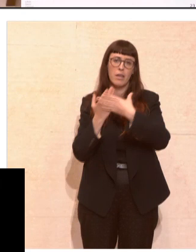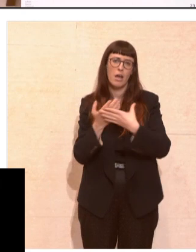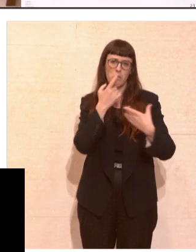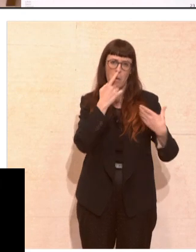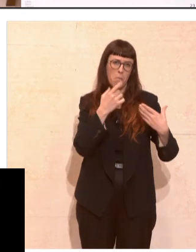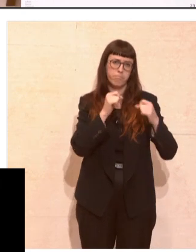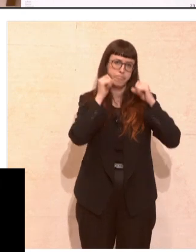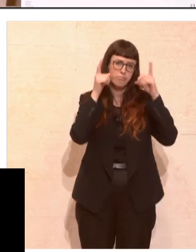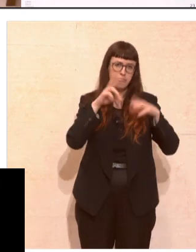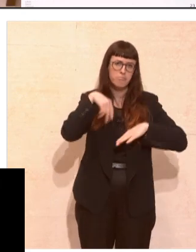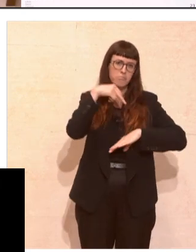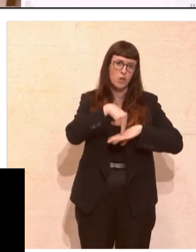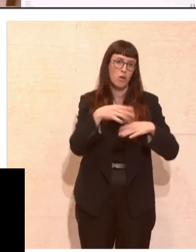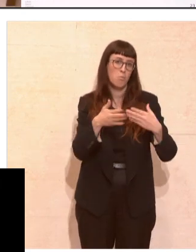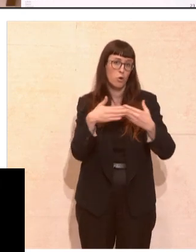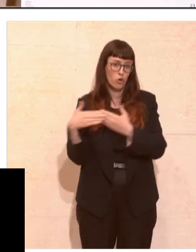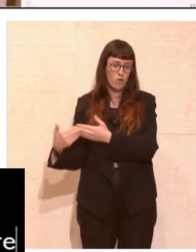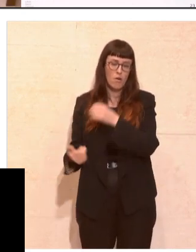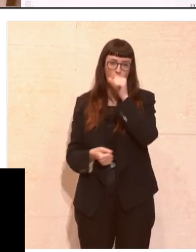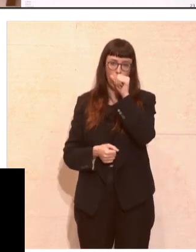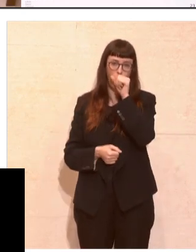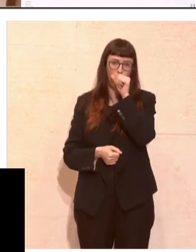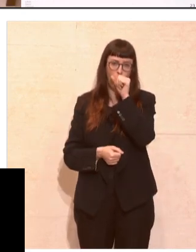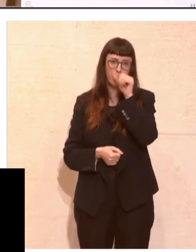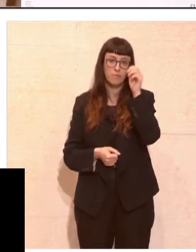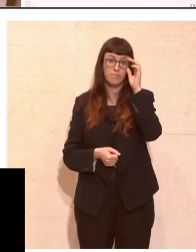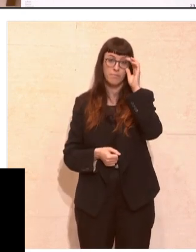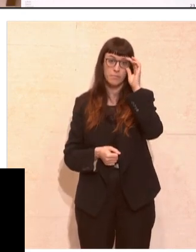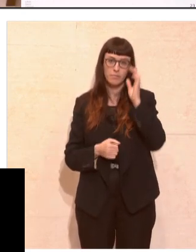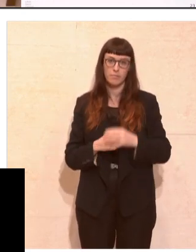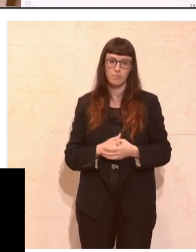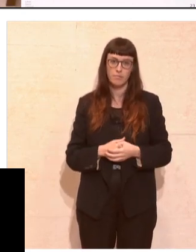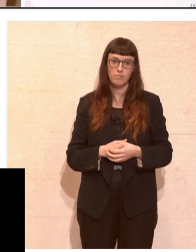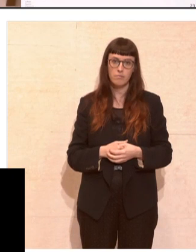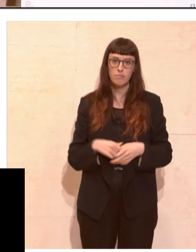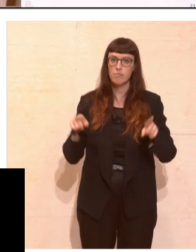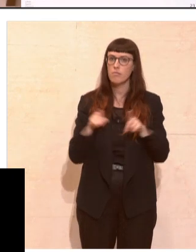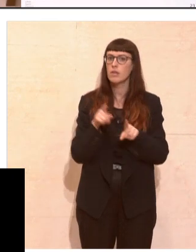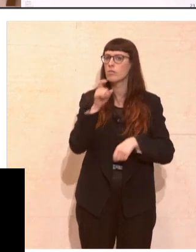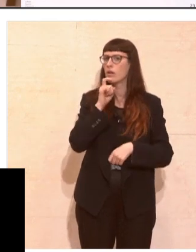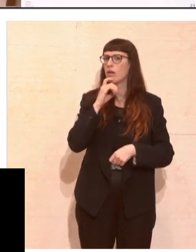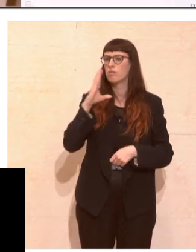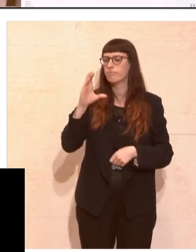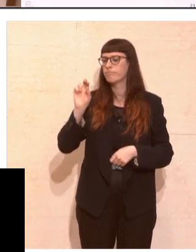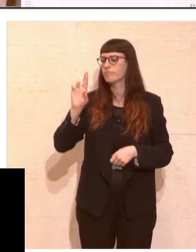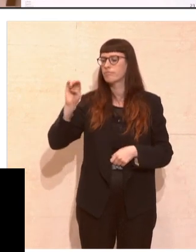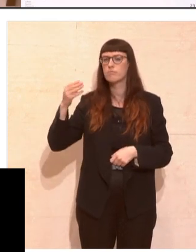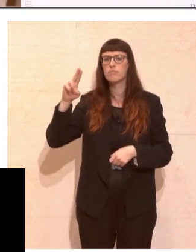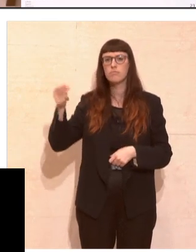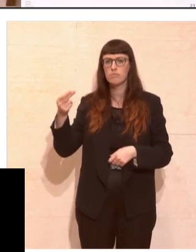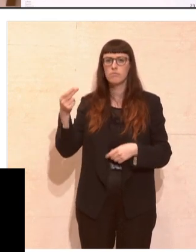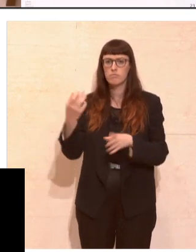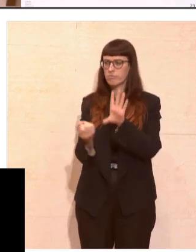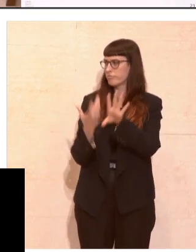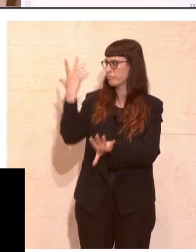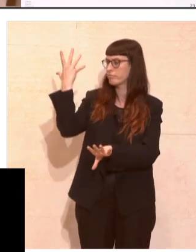similaire. Et je veux attirer aussi votre attention par rapport à la même diapositive que Carmen a présentée, c'est que le délai semble plus